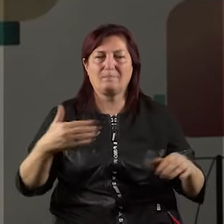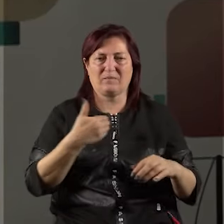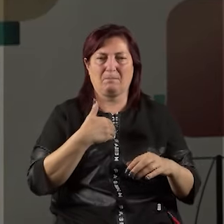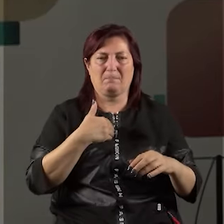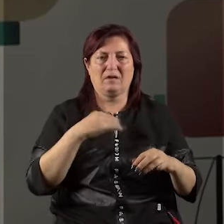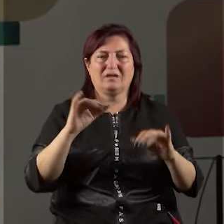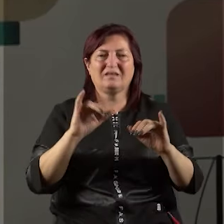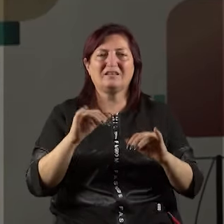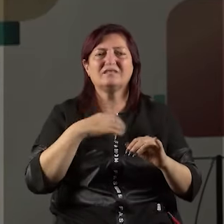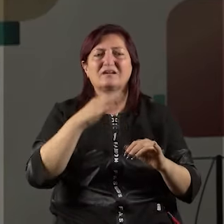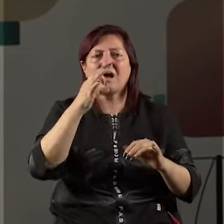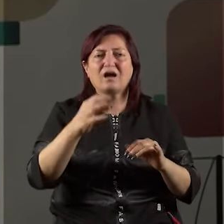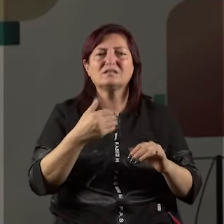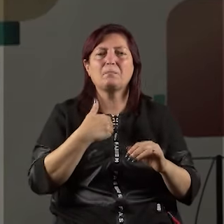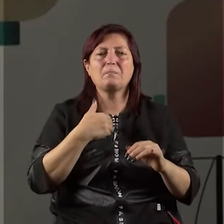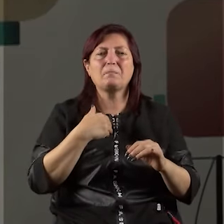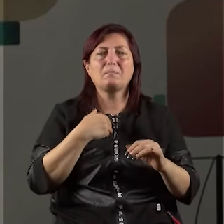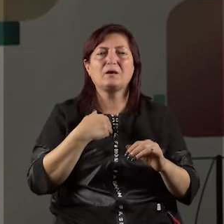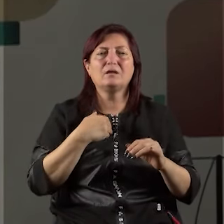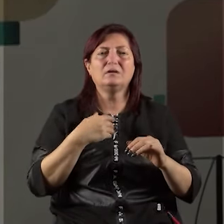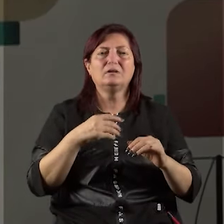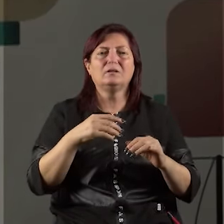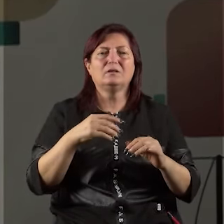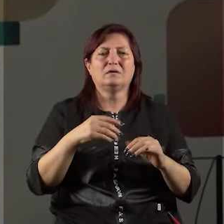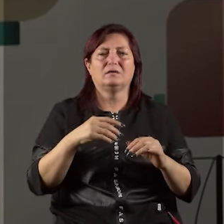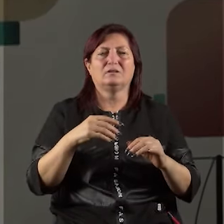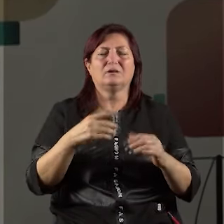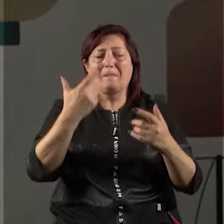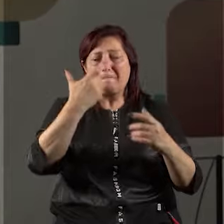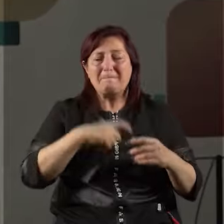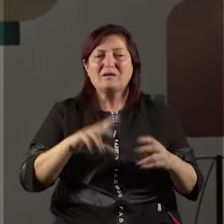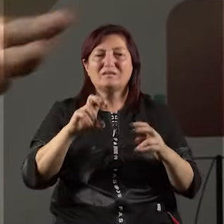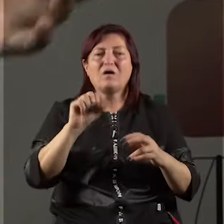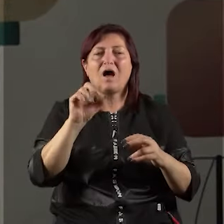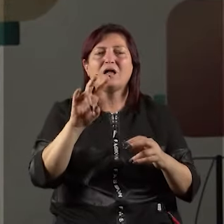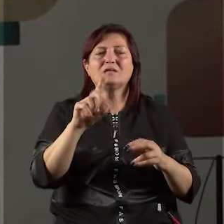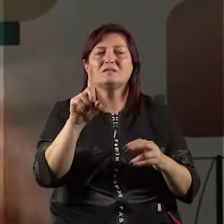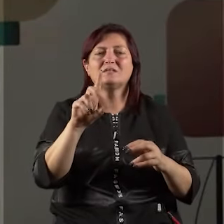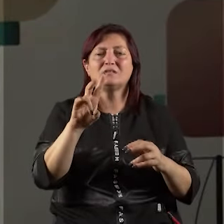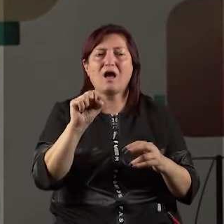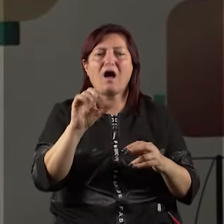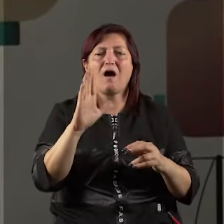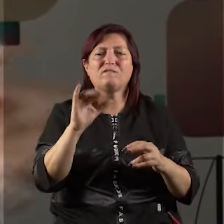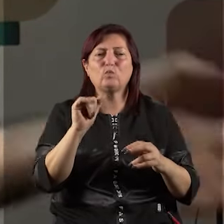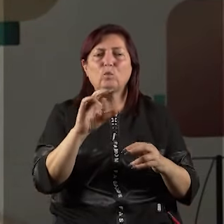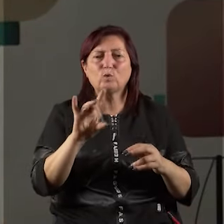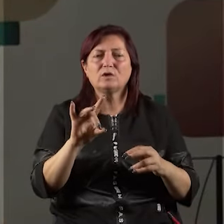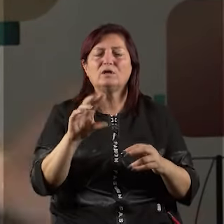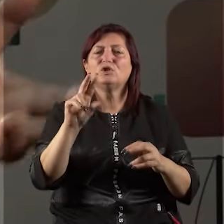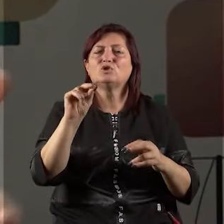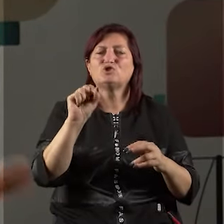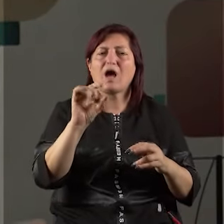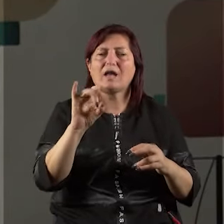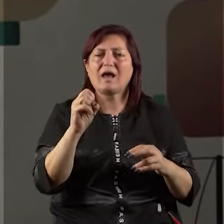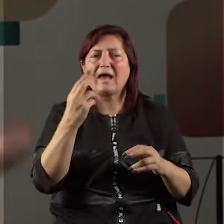նկարագիրը, այսպես ասած, իմիջը աշխարհում պահպանվի որպես Ազնավուրի, Սարոյանի, Չարենցի,